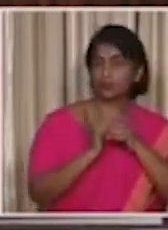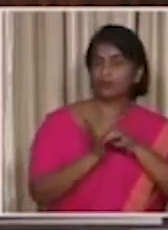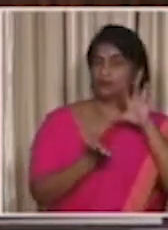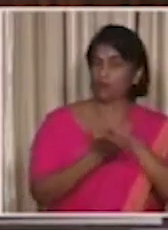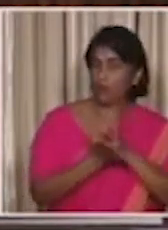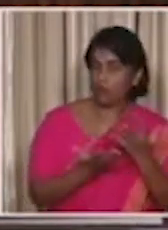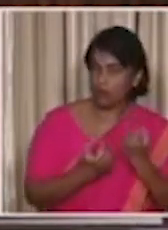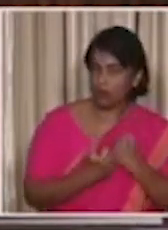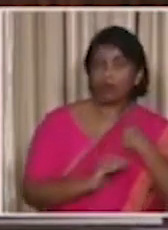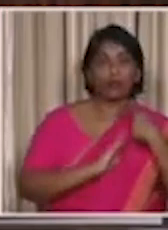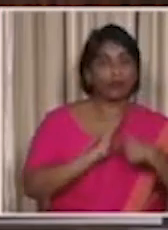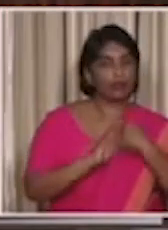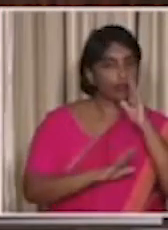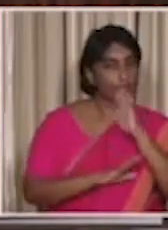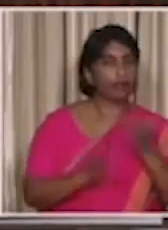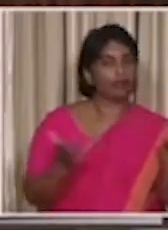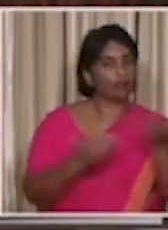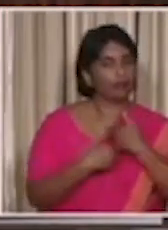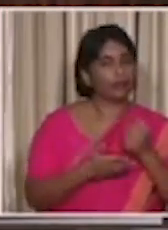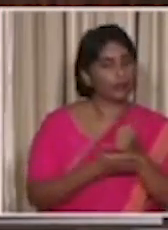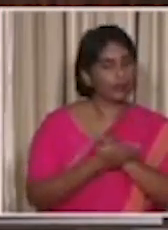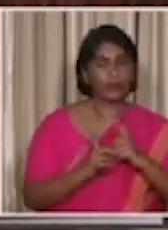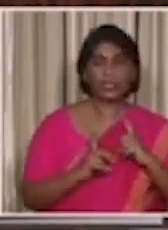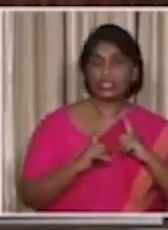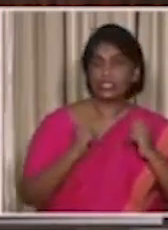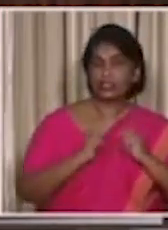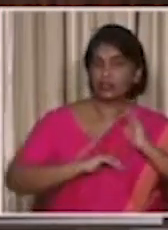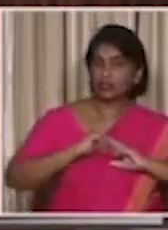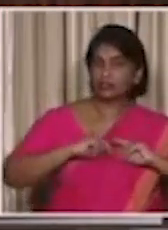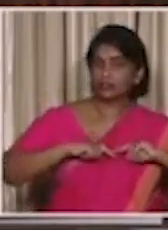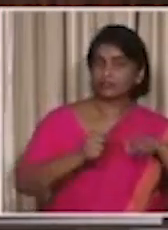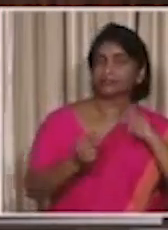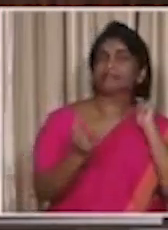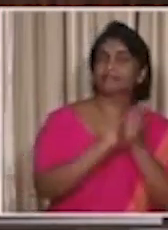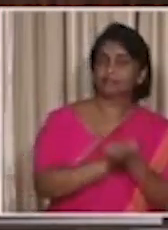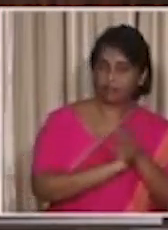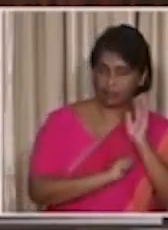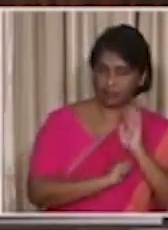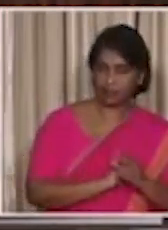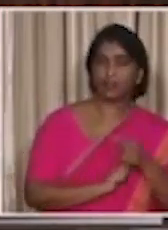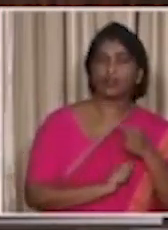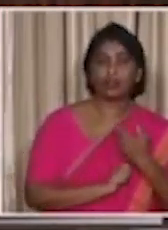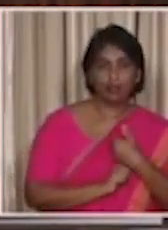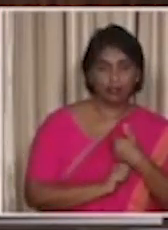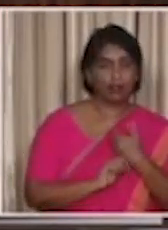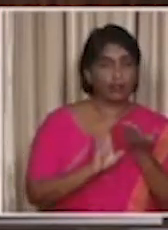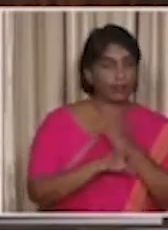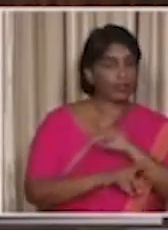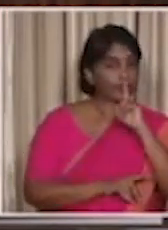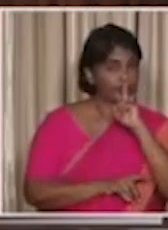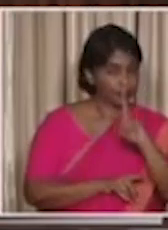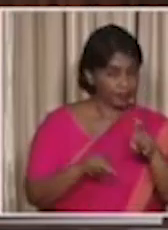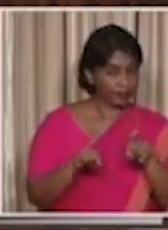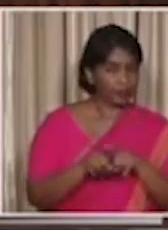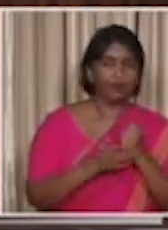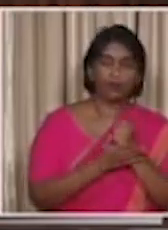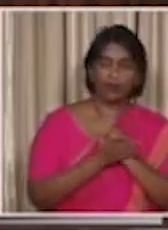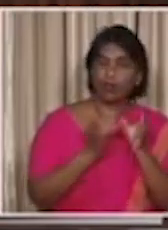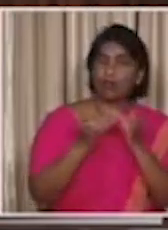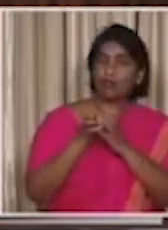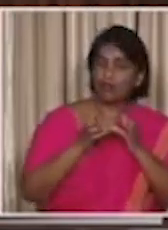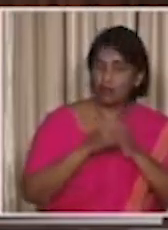ගත යුතුයි. රට වෙනුවෙන් අප හැමගේම ජීවන රටාවන් වෙනස් කර යුතුයි. මම පෙර සඳහන් කර සියලු